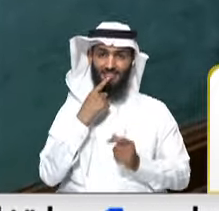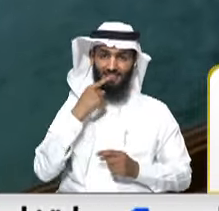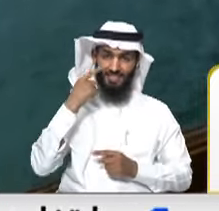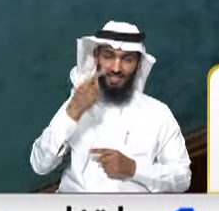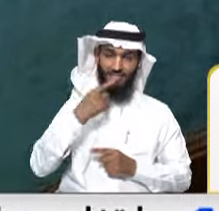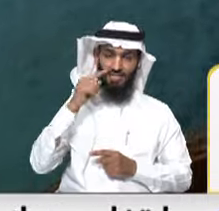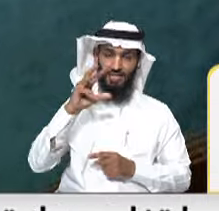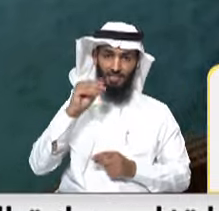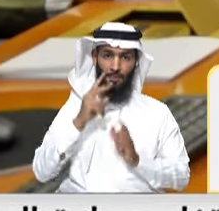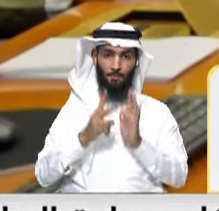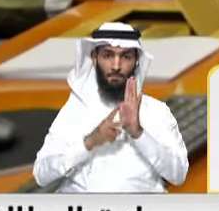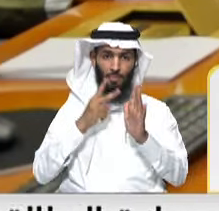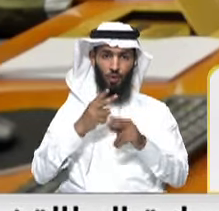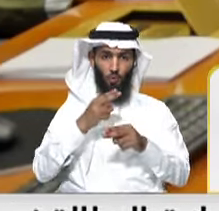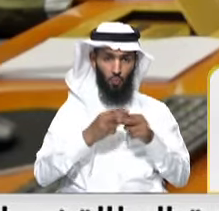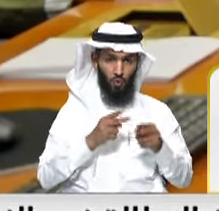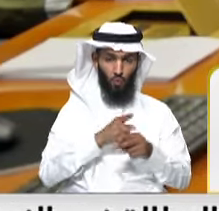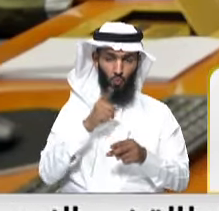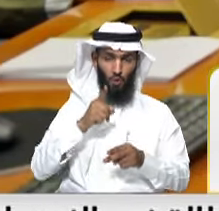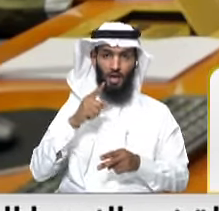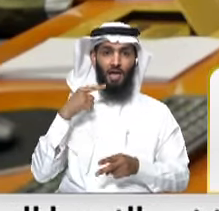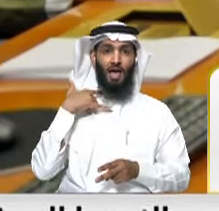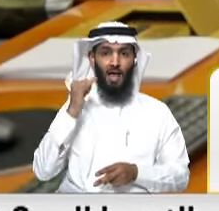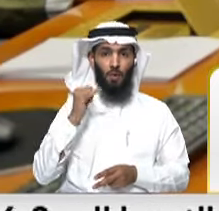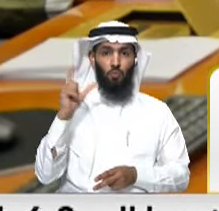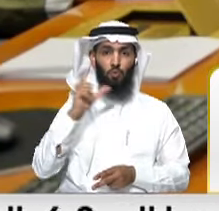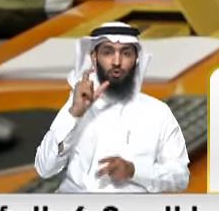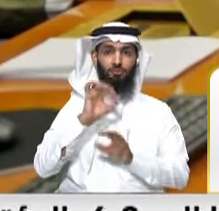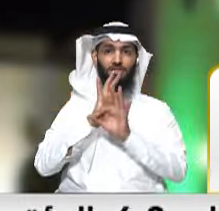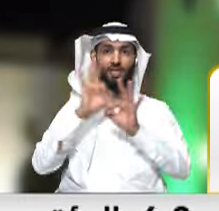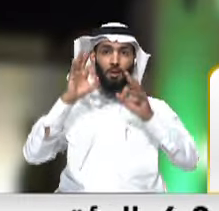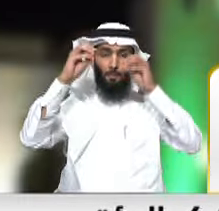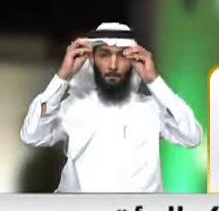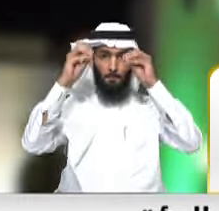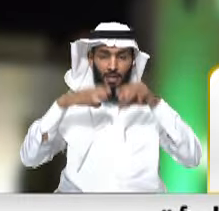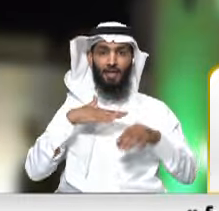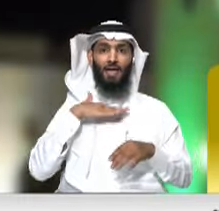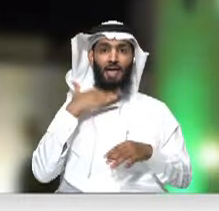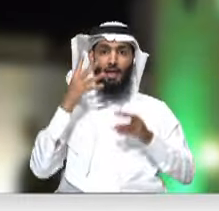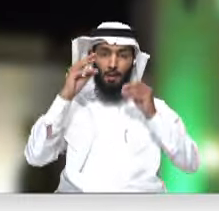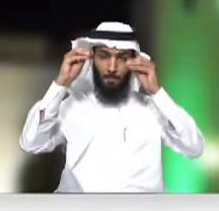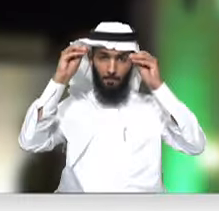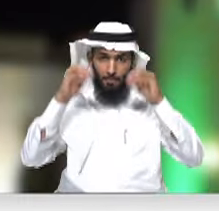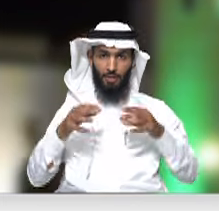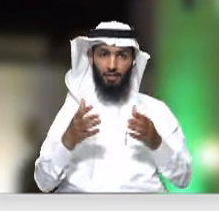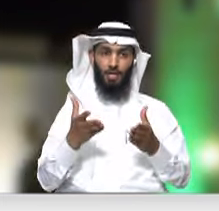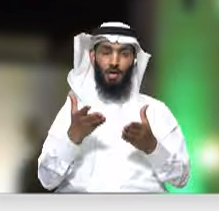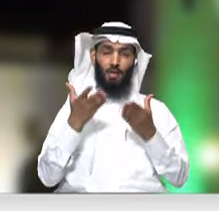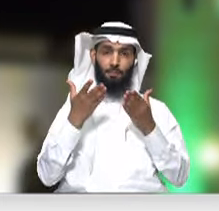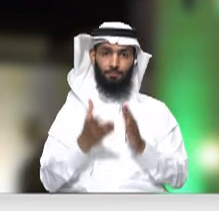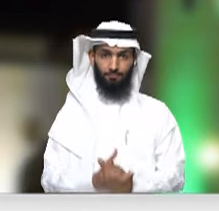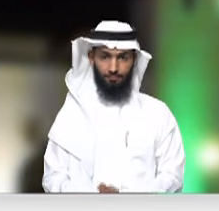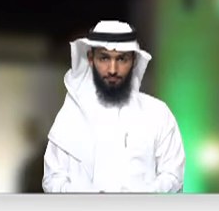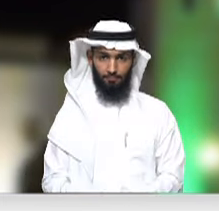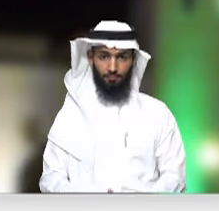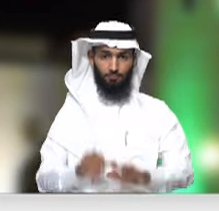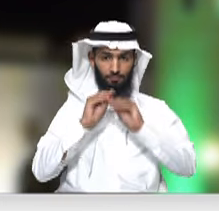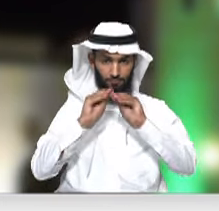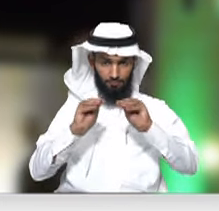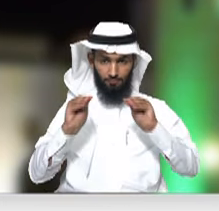والإسلامية بالخير واليمن والبركات. وبهذا الصدد أحيط مجلس الوزراء علما بقرار ديوان الخدمة